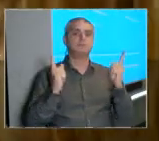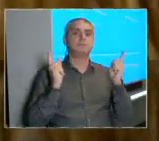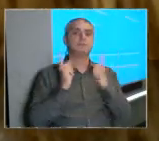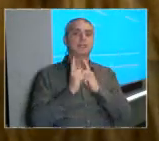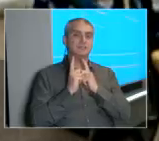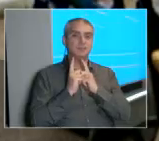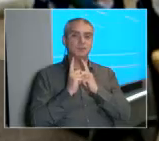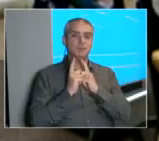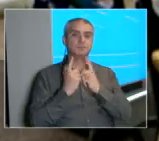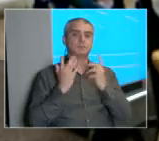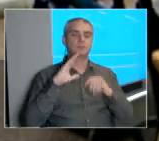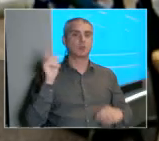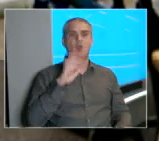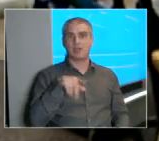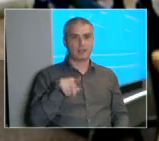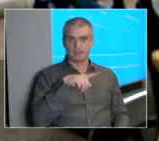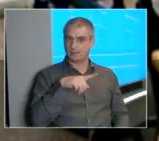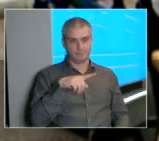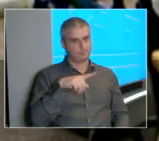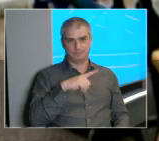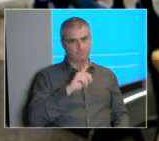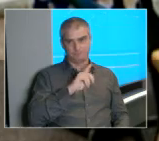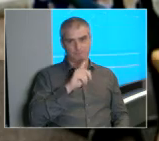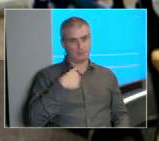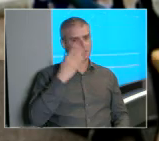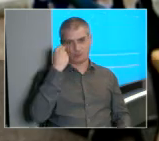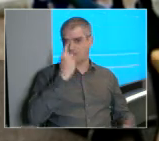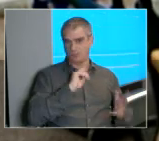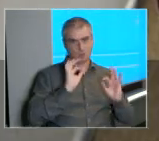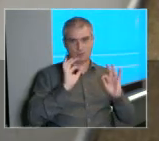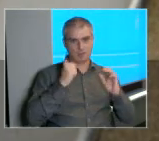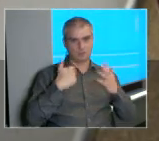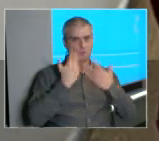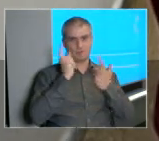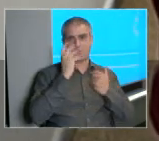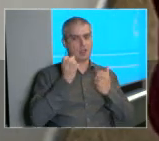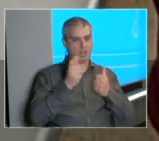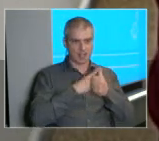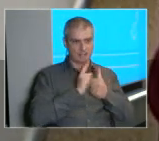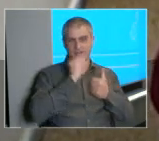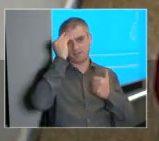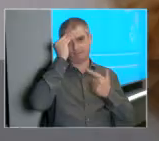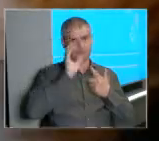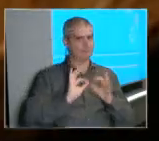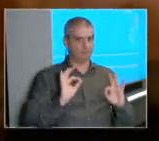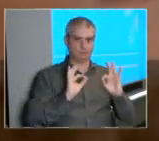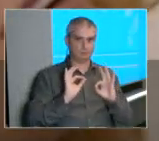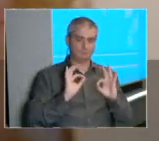בקיצור, כל הילדים האלה לא הלכו היום, לא הלכו היום בבוקר לא לגנים ולא לבתי